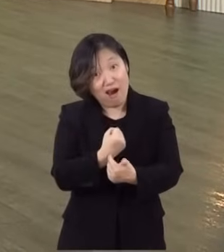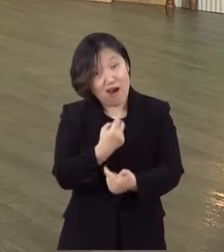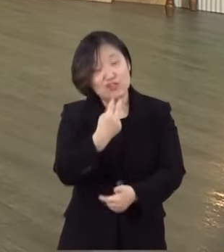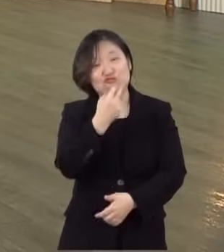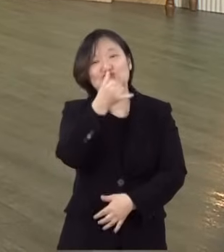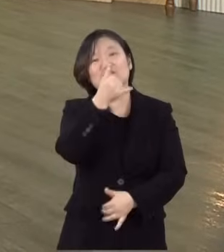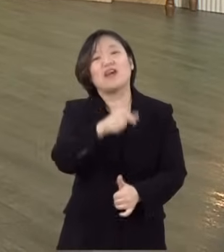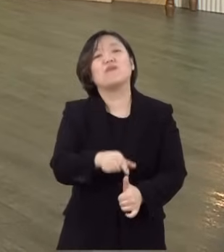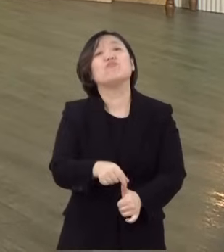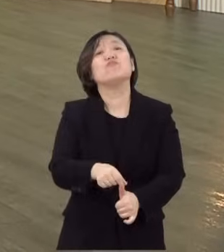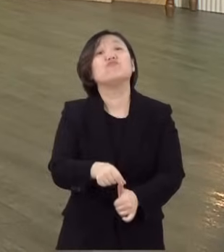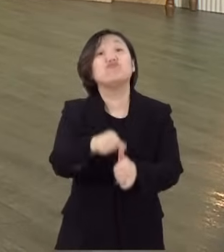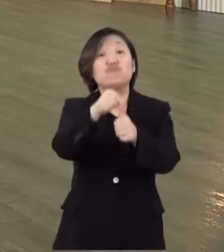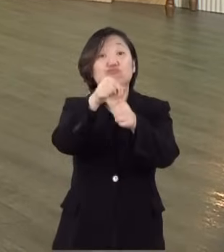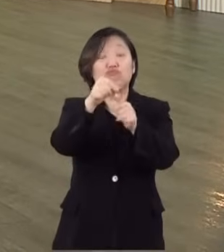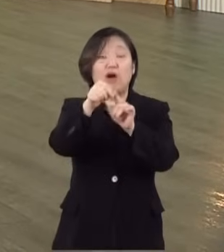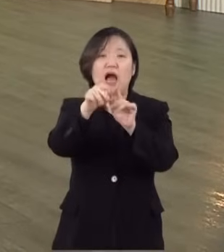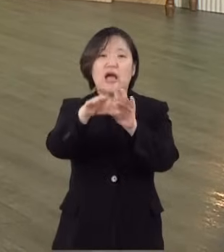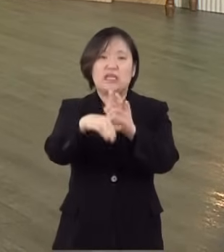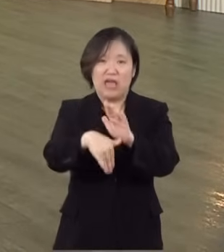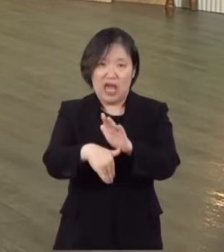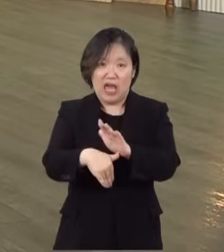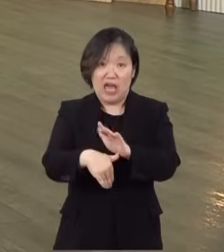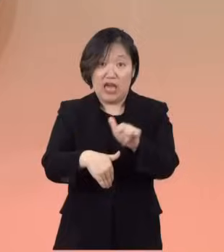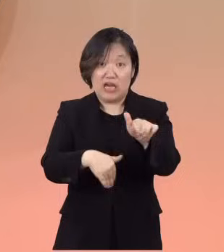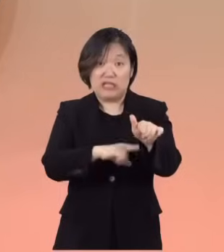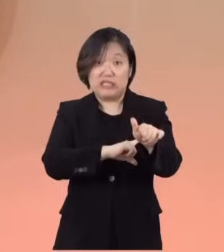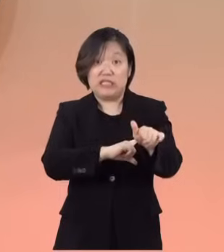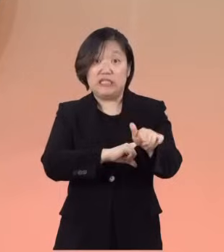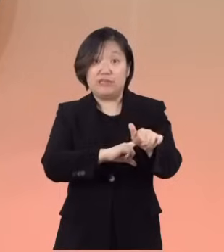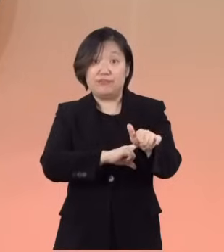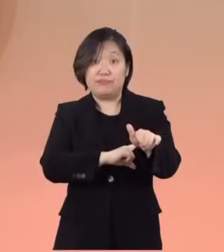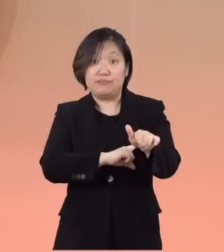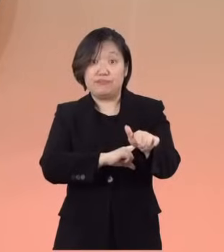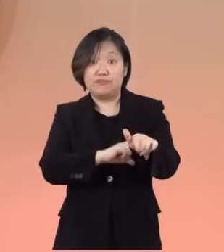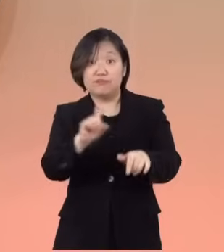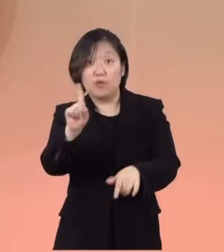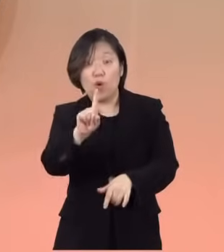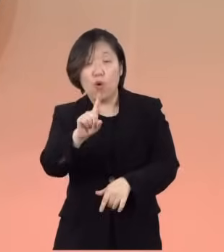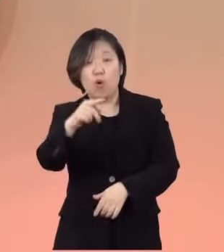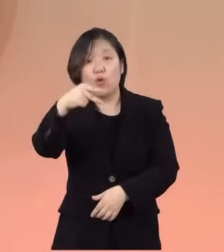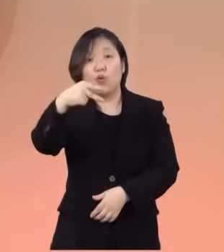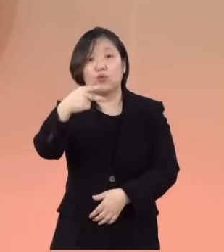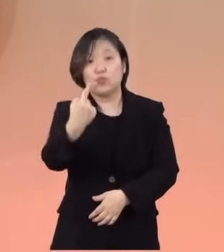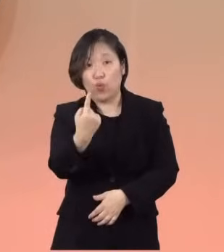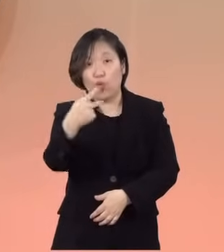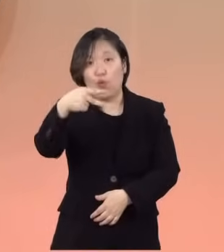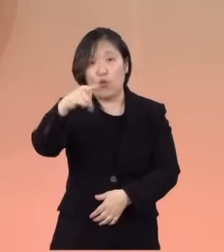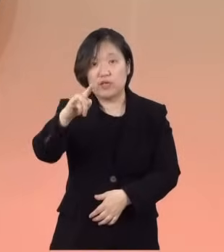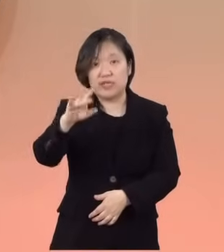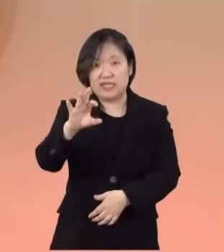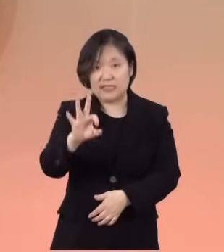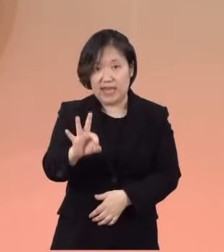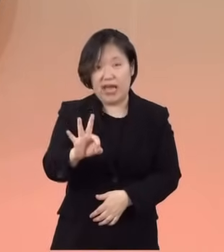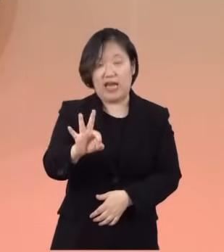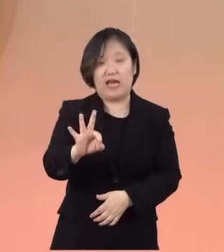얻어 널리 중생을 제도할 때 그때 그의 이름을